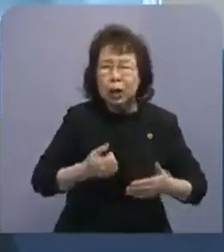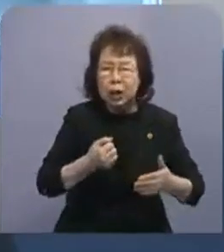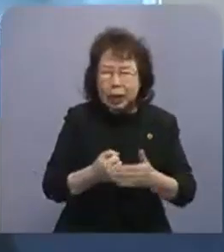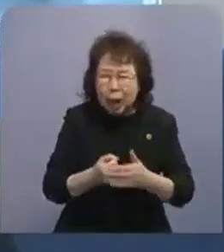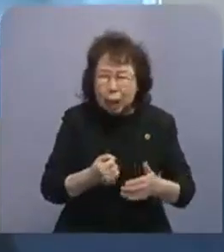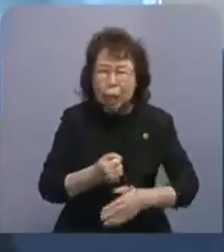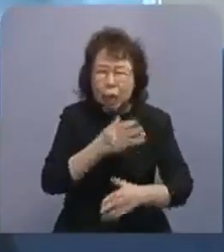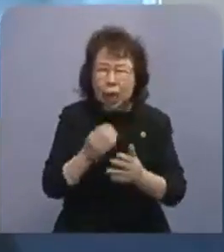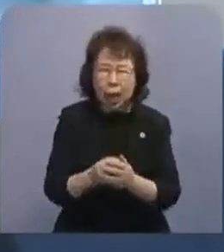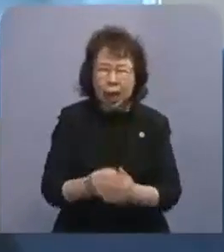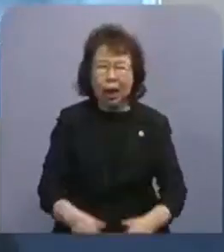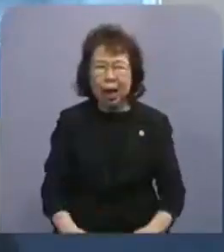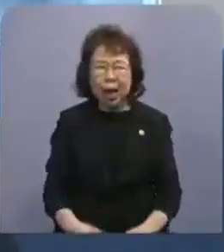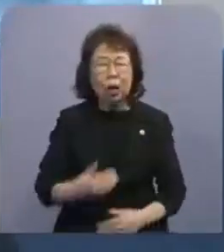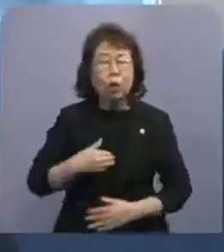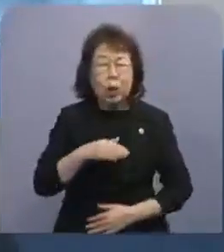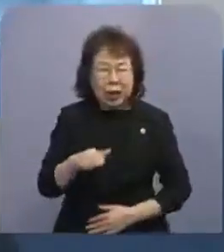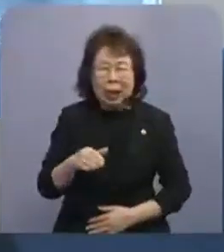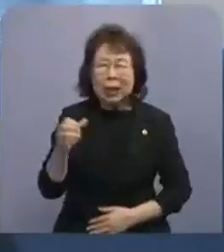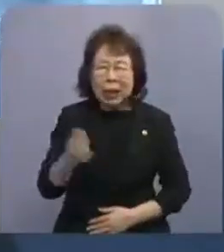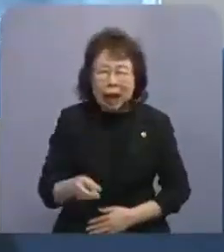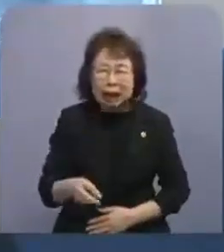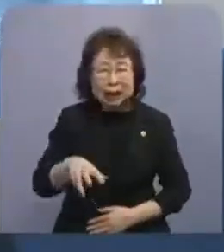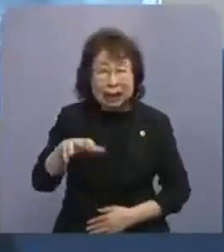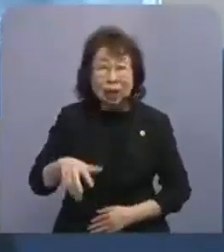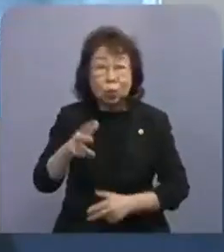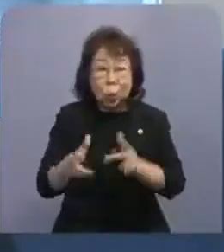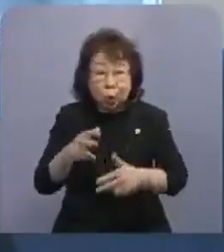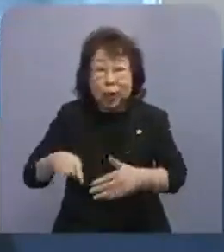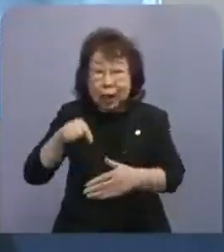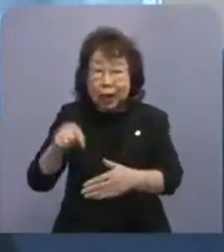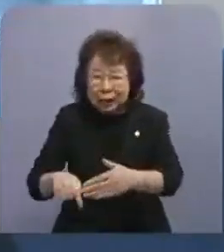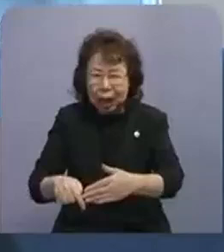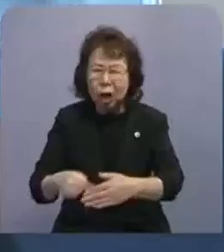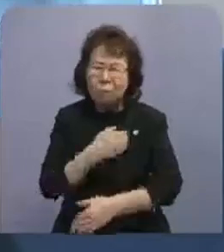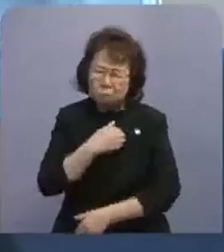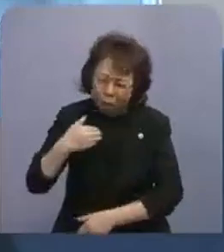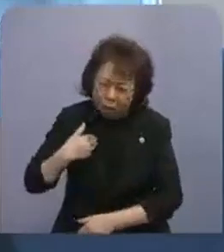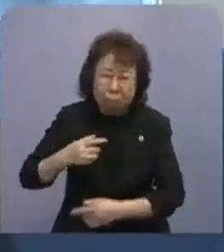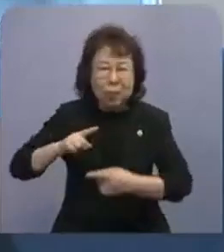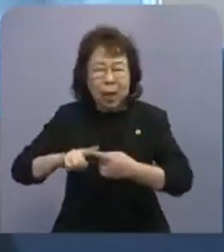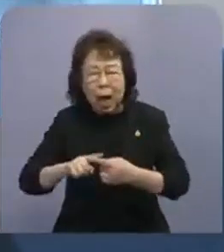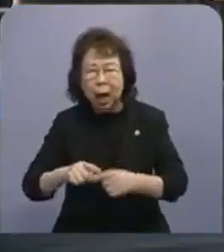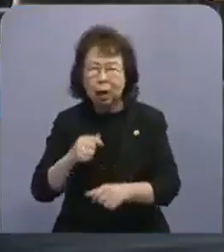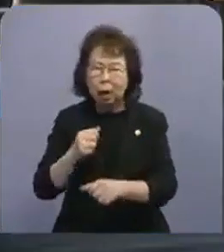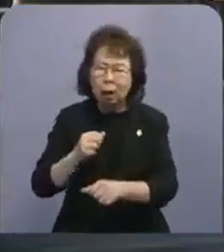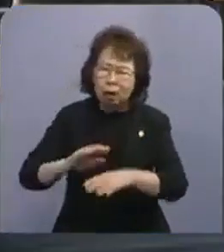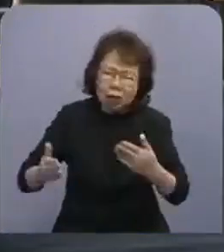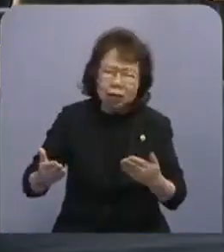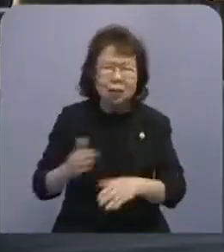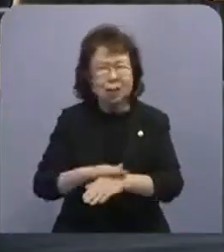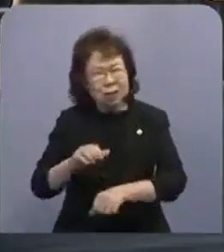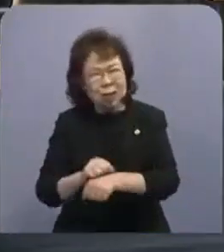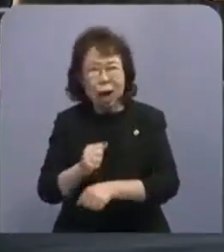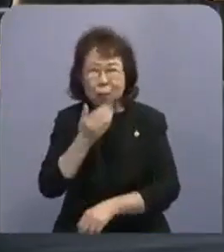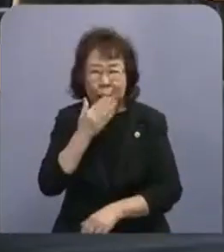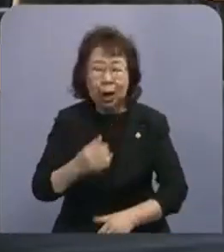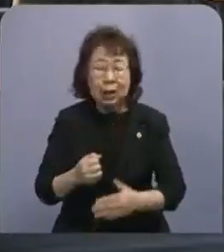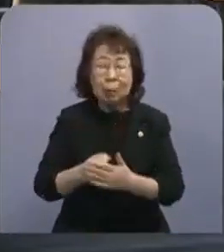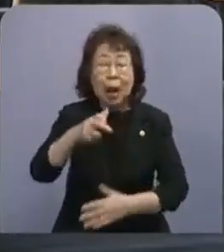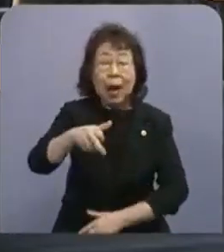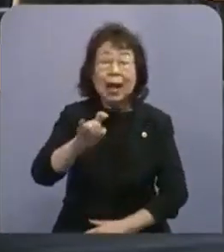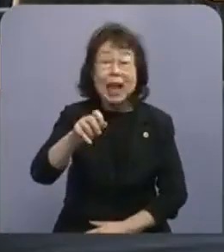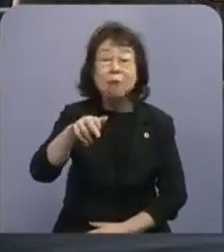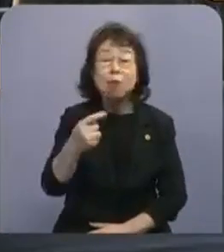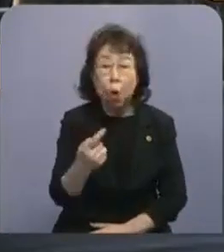앤 리스펠을 통해서 저희들이 현재 공장에서 마음껏 제조를 할 수 있는. 이처럼 캠코는